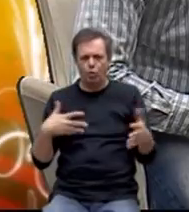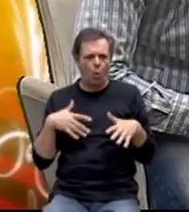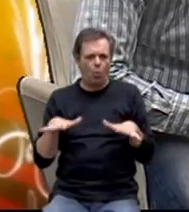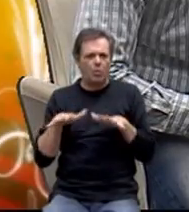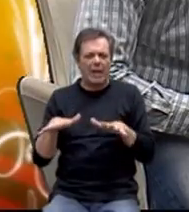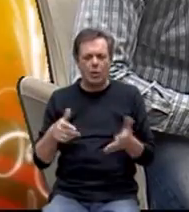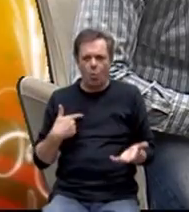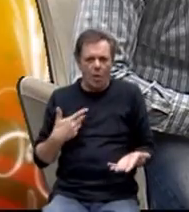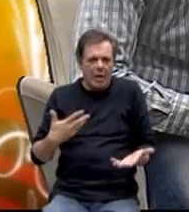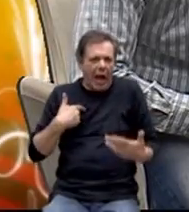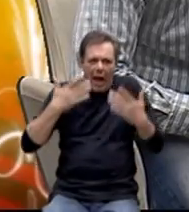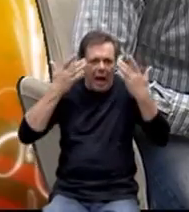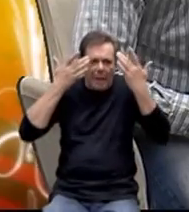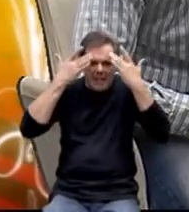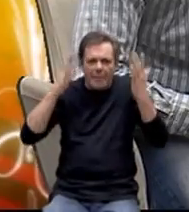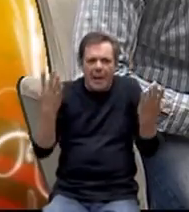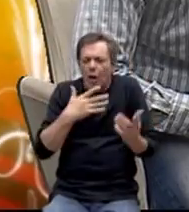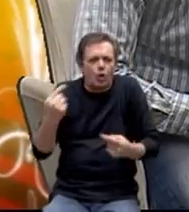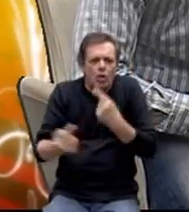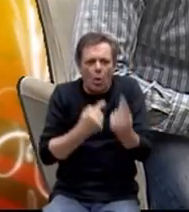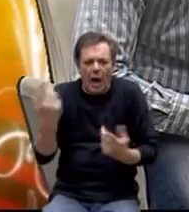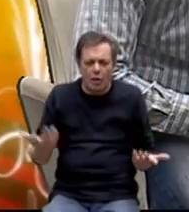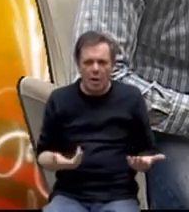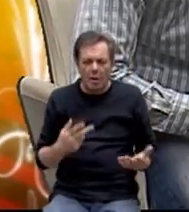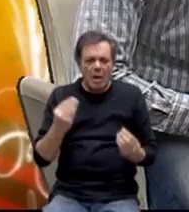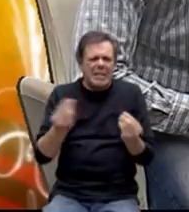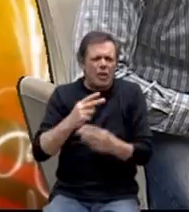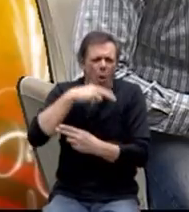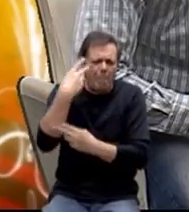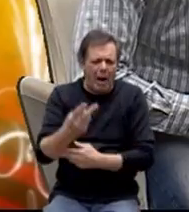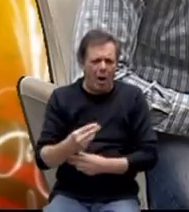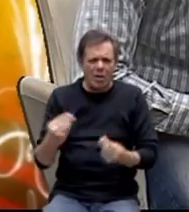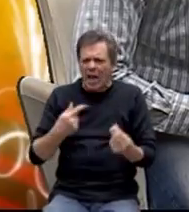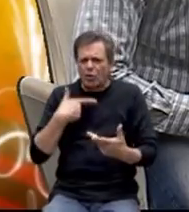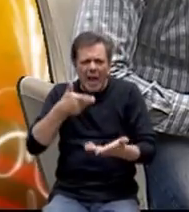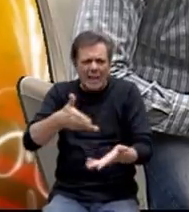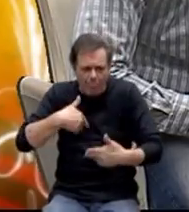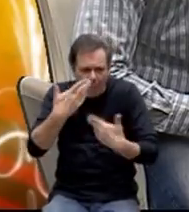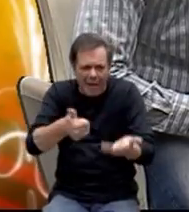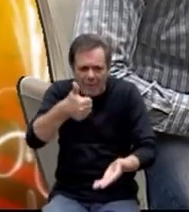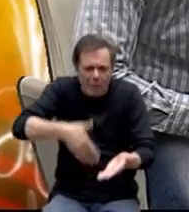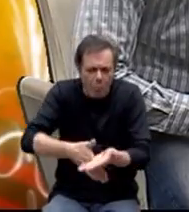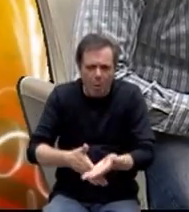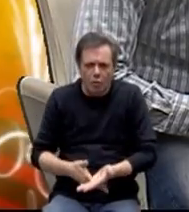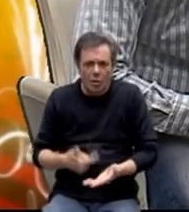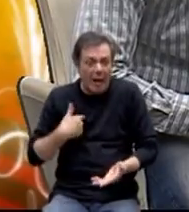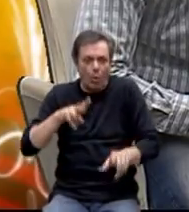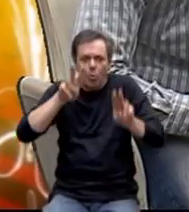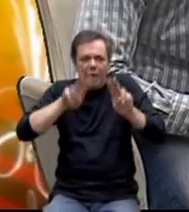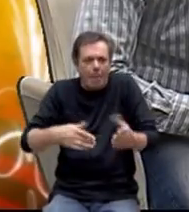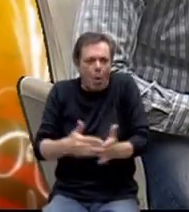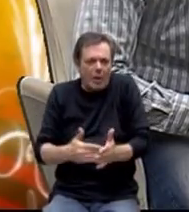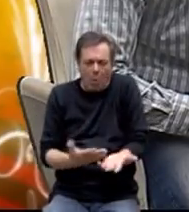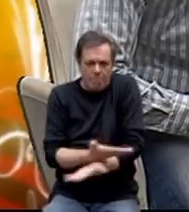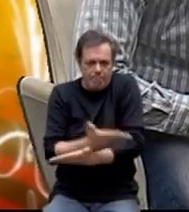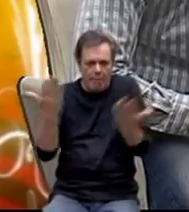toj priči nisam znala šta se zapravo dešava. Mislim, zašto je on pao? Zašto ja sad njega moram reanimirati? Mislim, da li je to uopće potrebno?